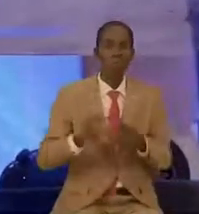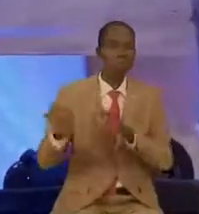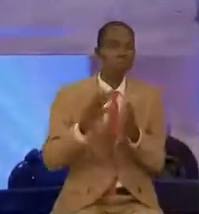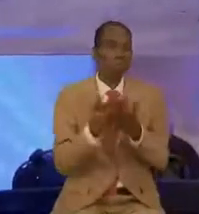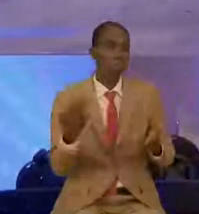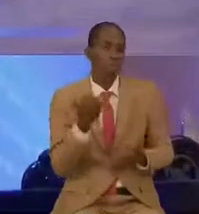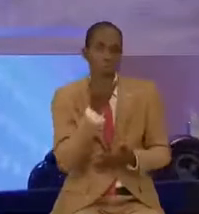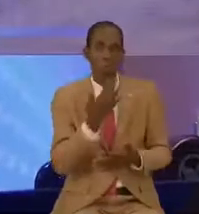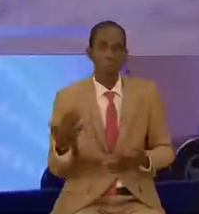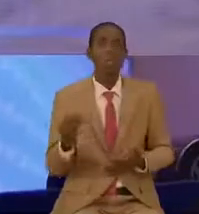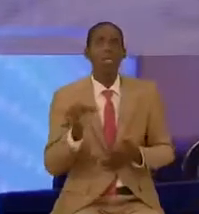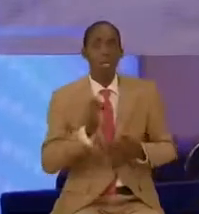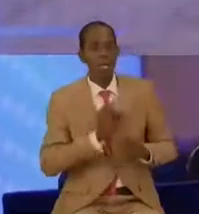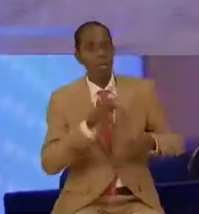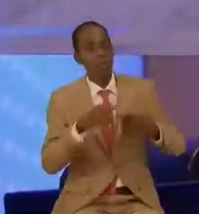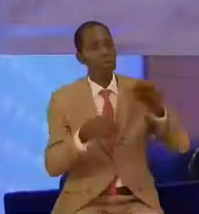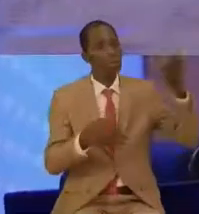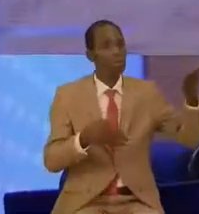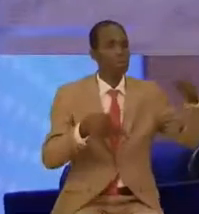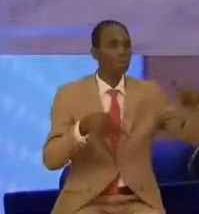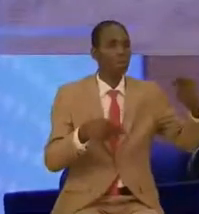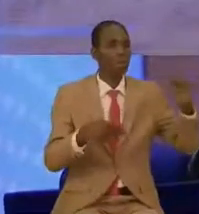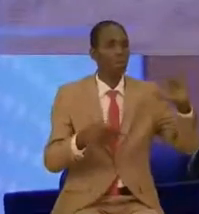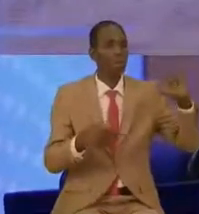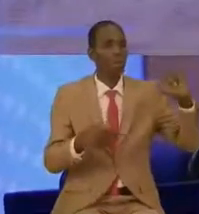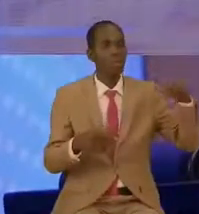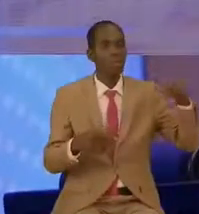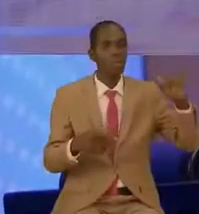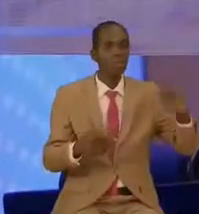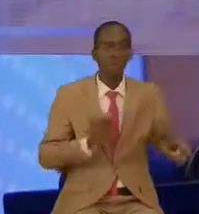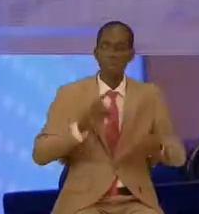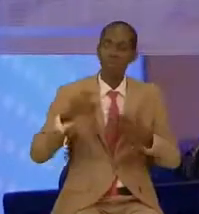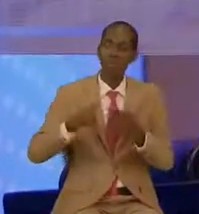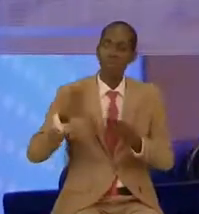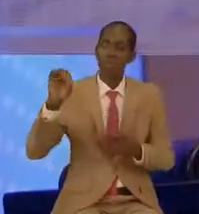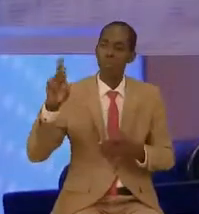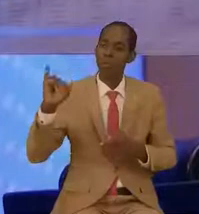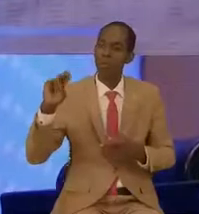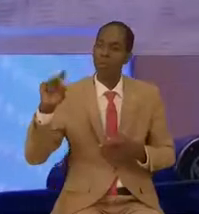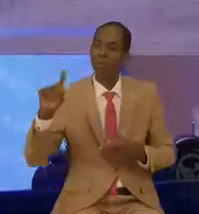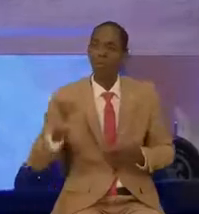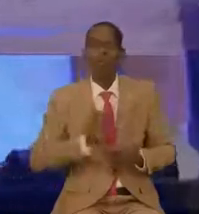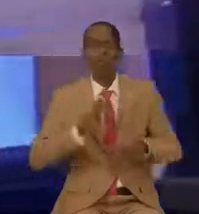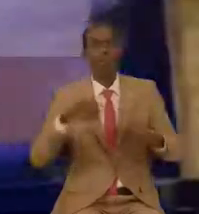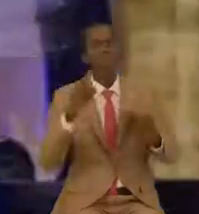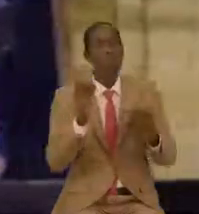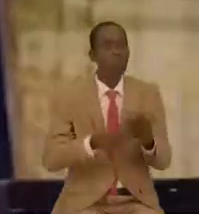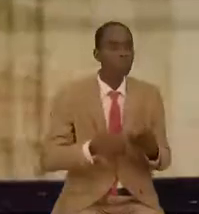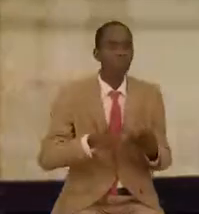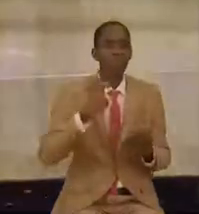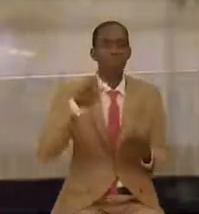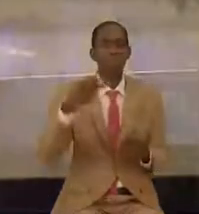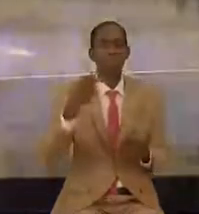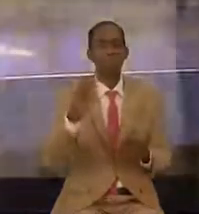forcer, je suis affairé, je vais ici à Corinthe, à Philippe, je vais aux Éphésiens, je vais